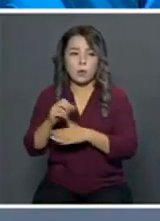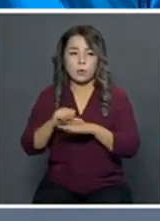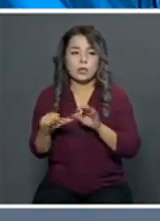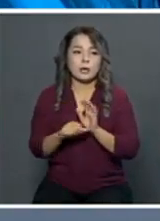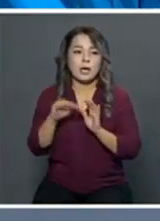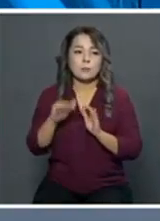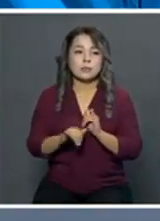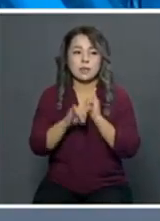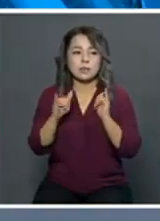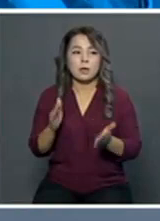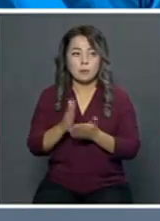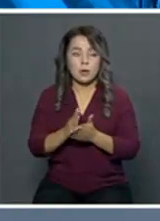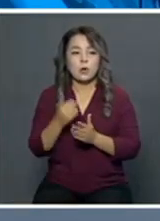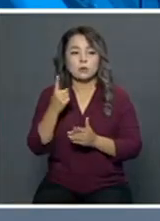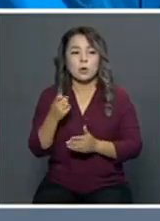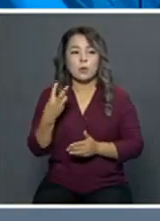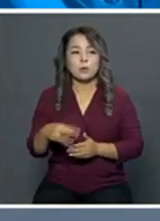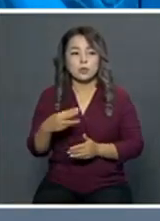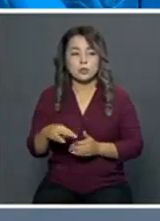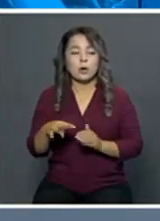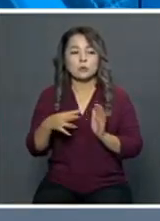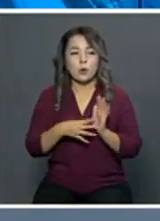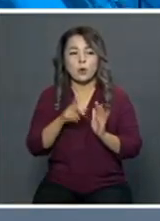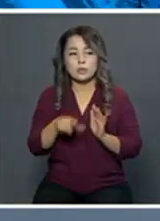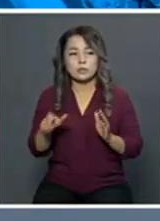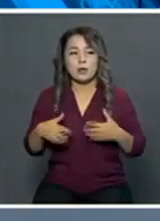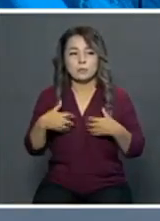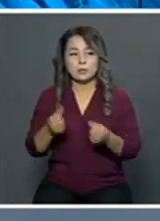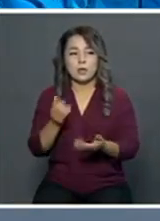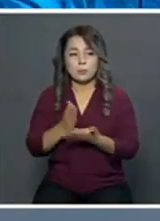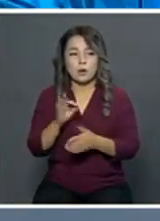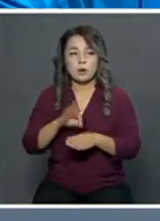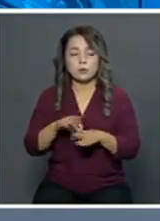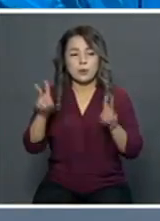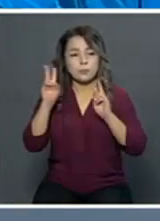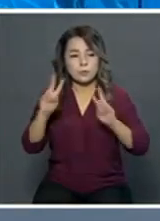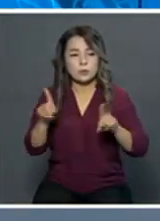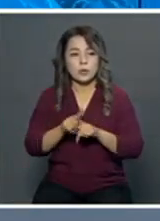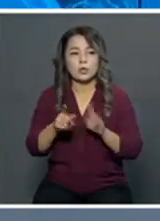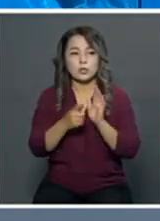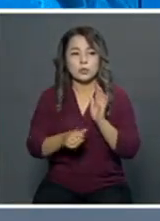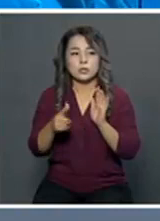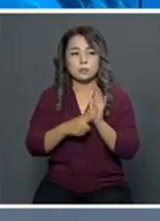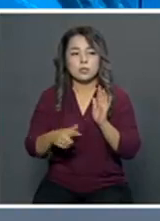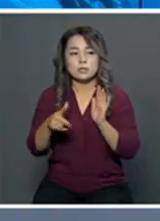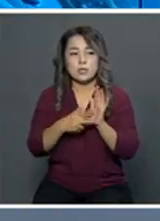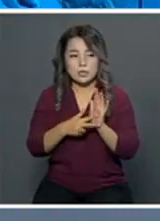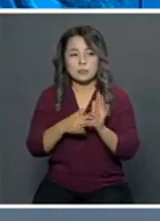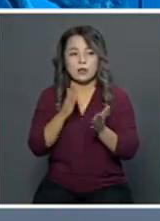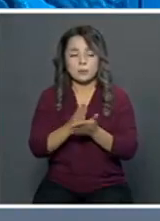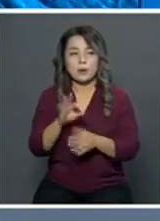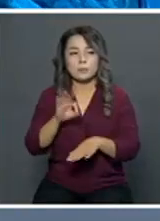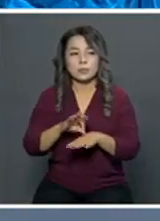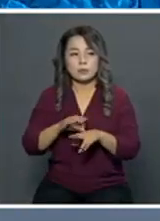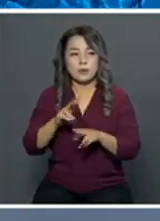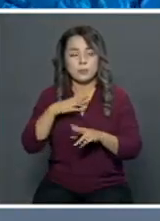16000-нан асты. 10139 адам жазылып шыққан. Ауру белгілері жоқ 778 тасымалдаушы тіркеліп,